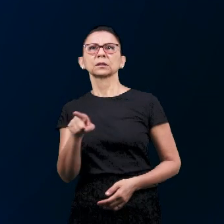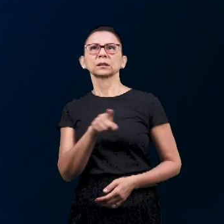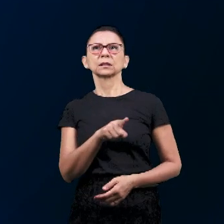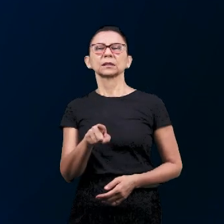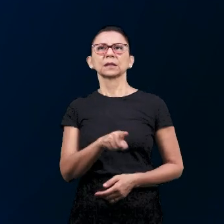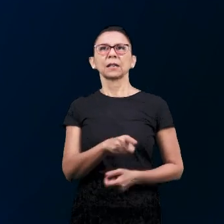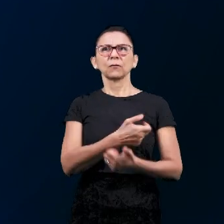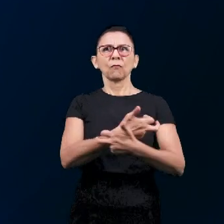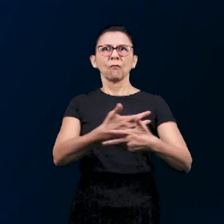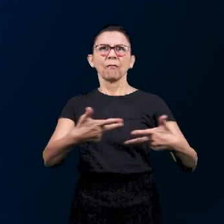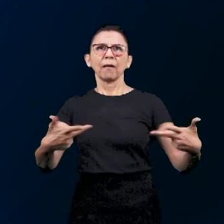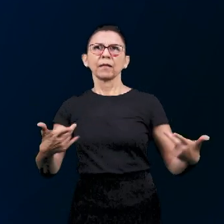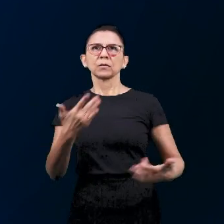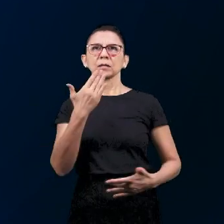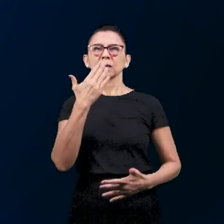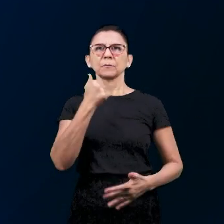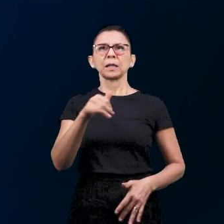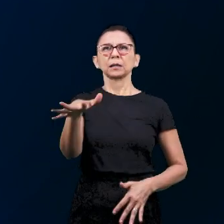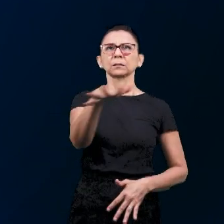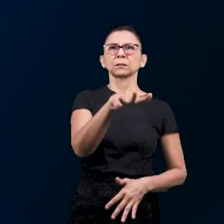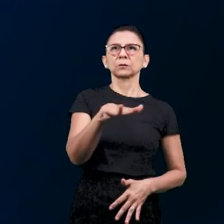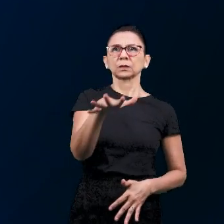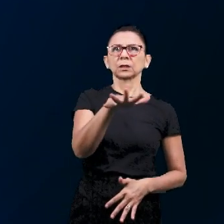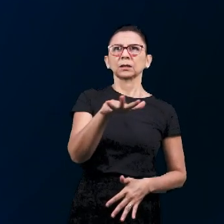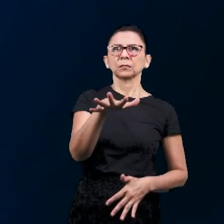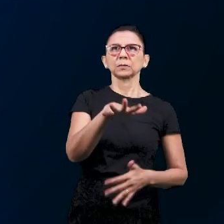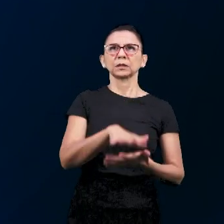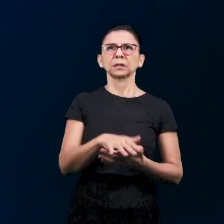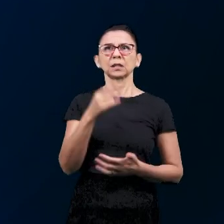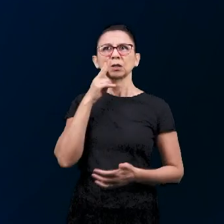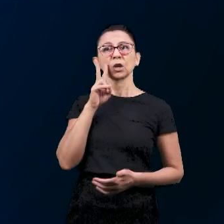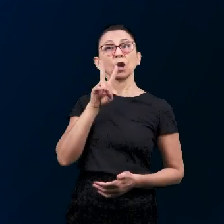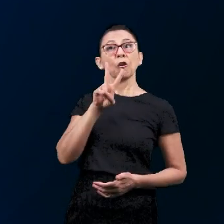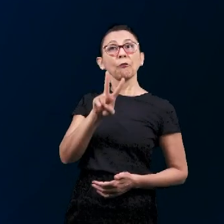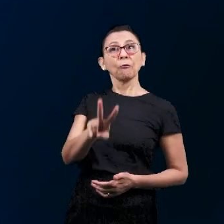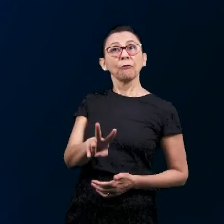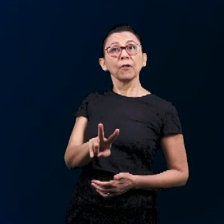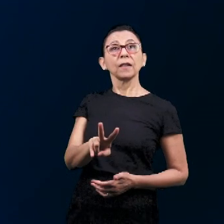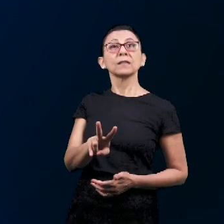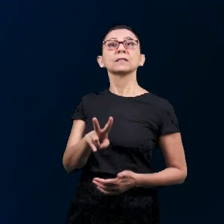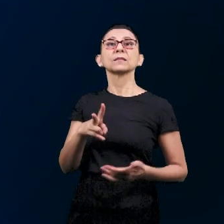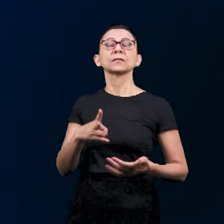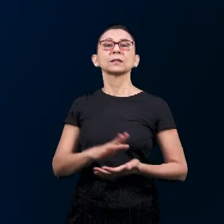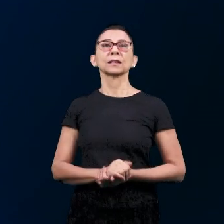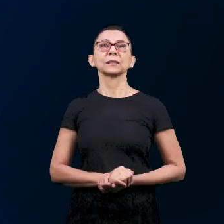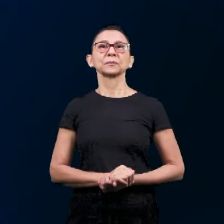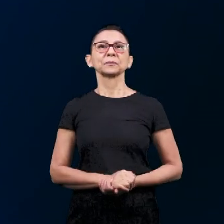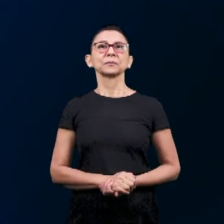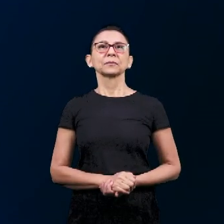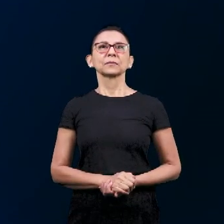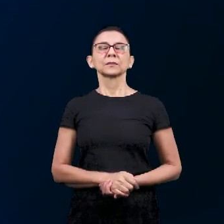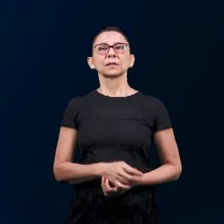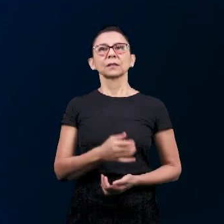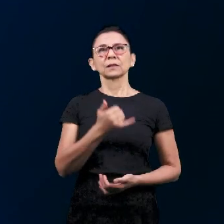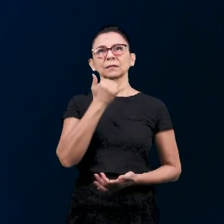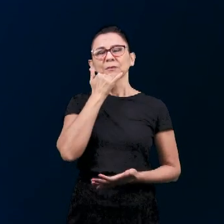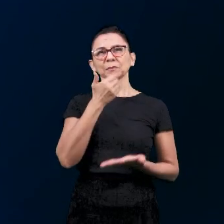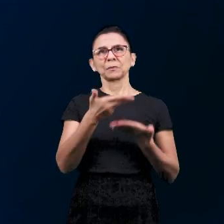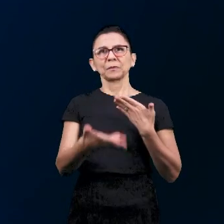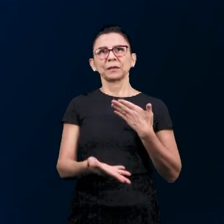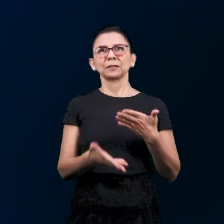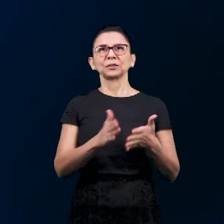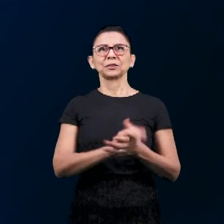Il prenait des rameaux dans le champ. Et celui de Joseph restait debout. Et cela s'est accompli, la prophétie au